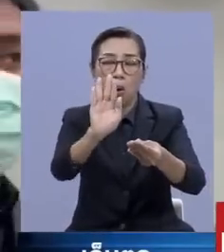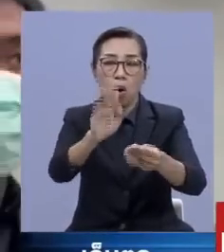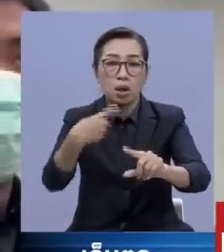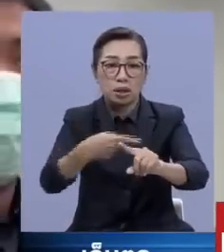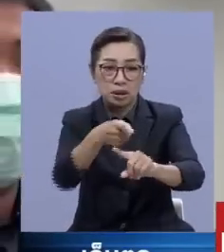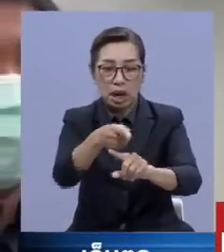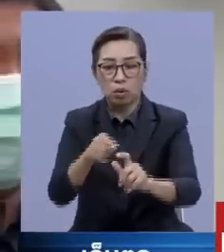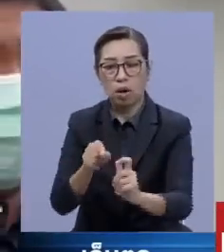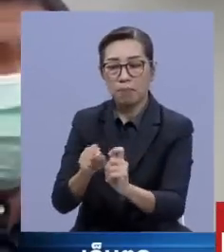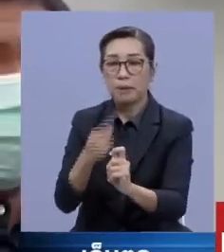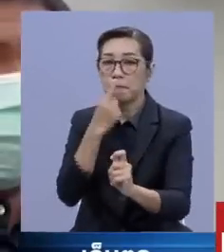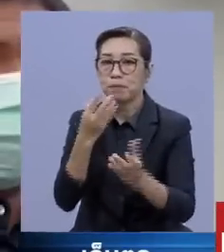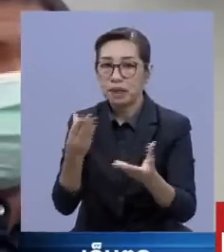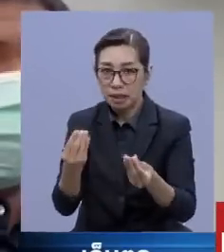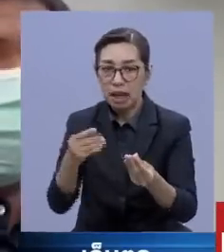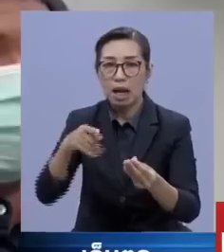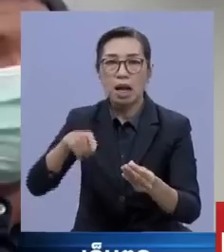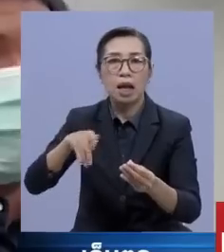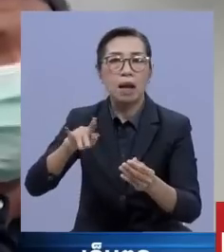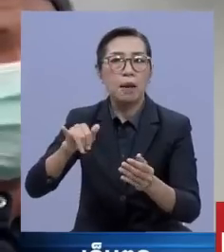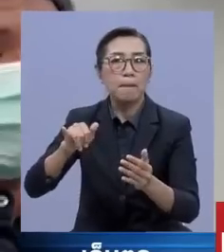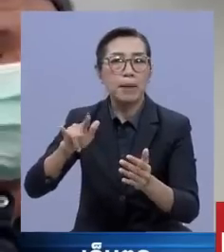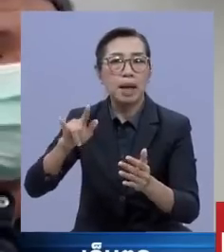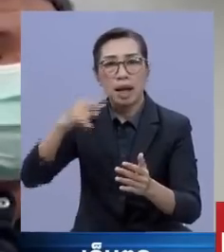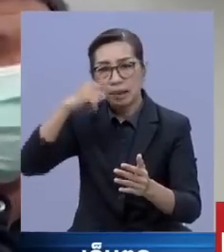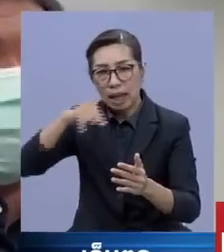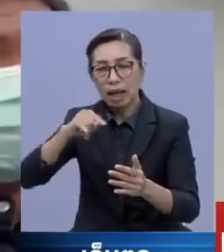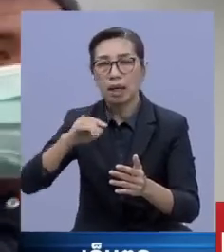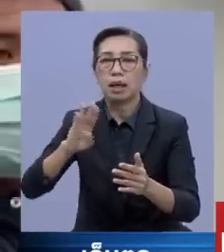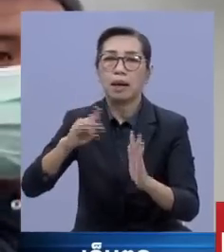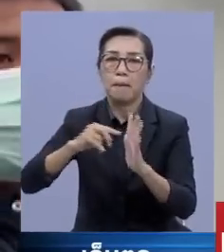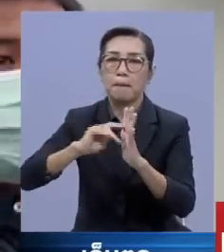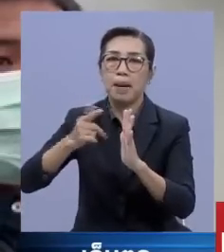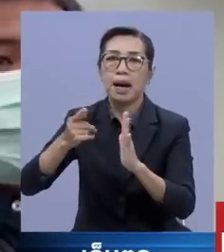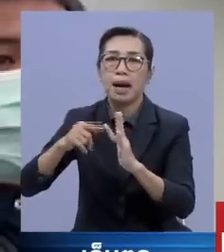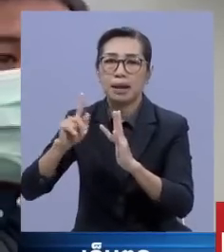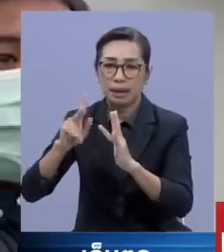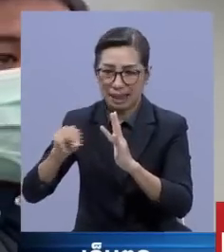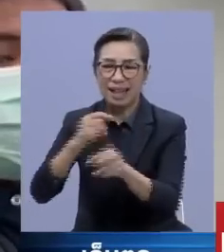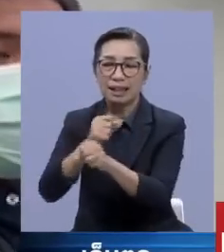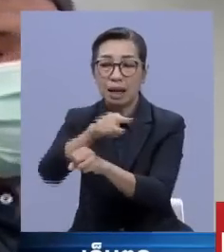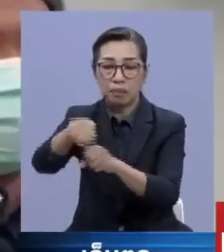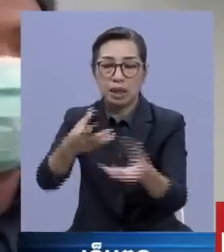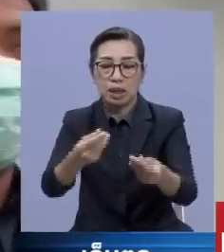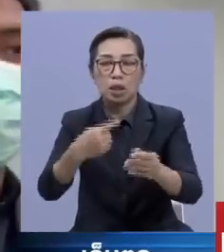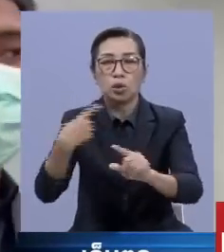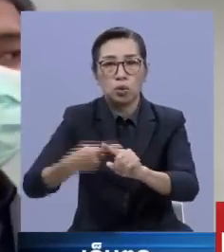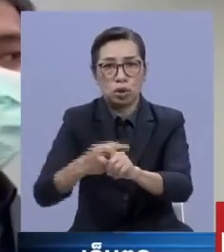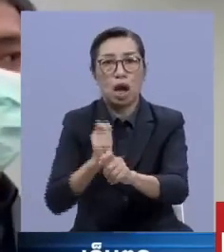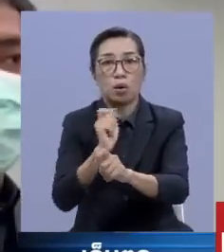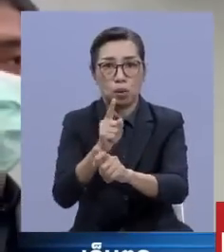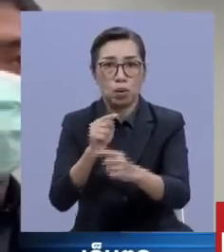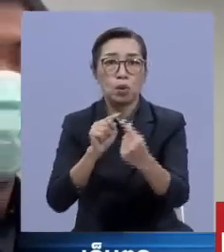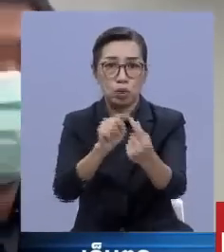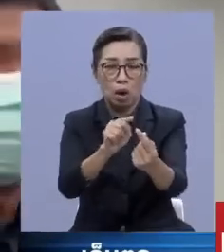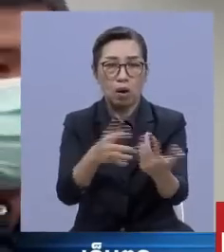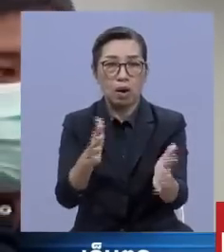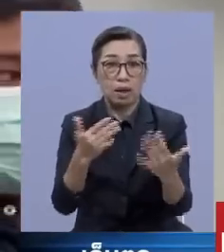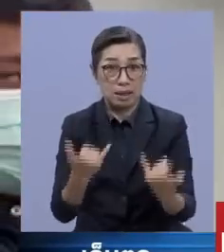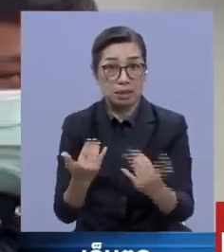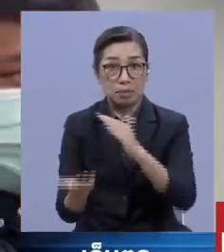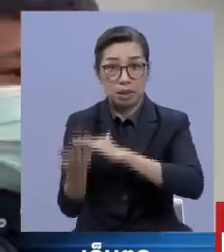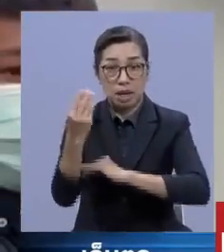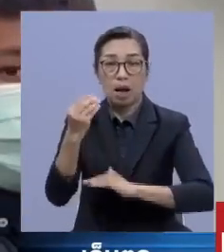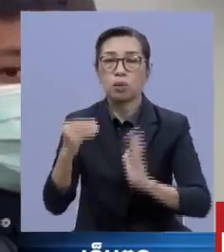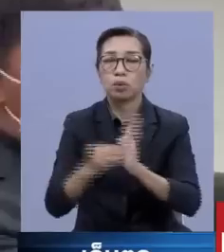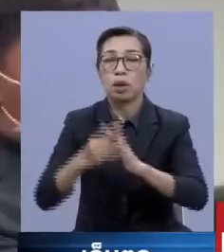านเขตดินแดงพญาไทบางเขนและราชเทวีค่ะและก็เมื่อช่วงเช้าที่ผ่านมานะคะผู้ว่าราชการกรุงเทพมหานครเดินทางมาเข้าร่วมประชุ